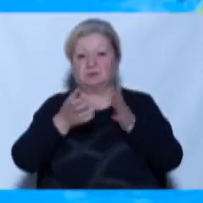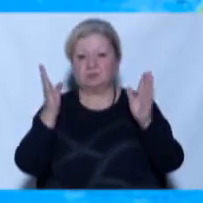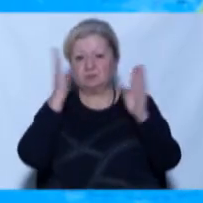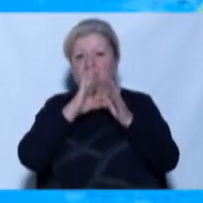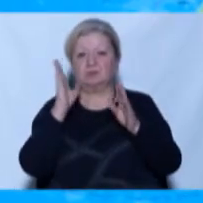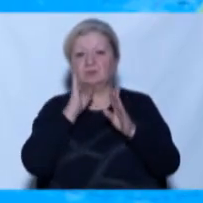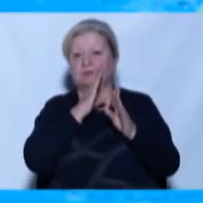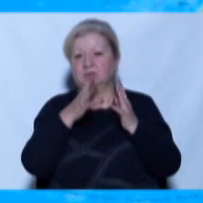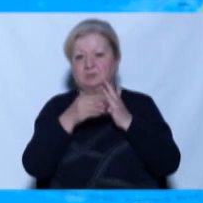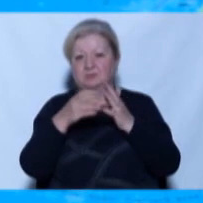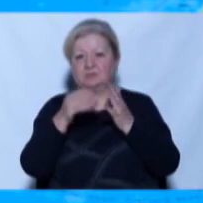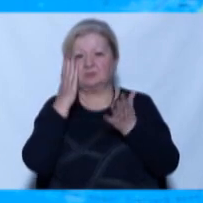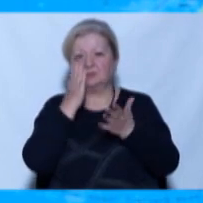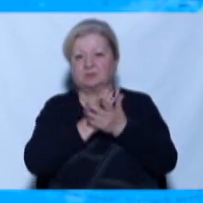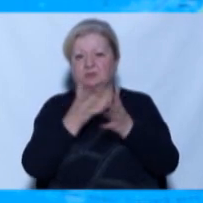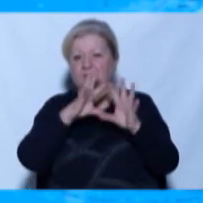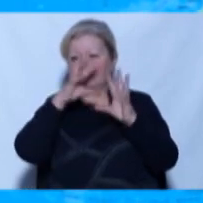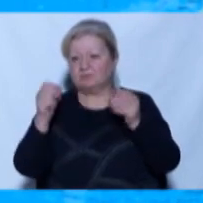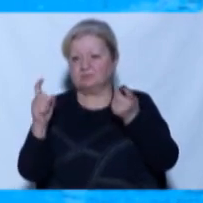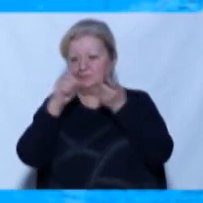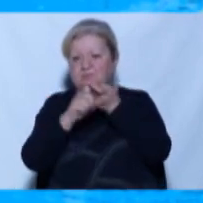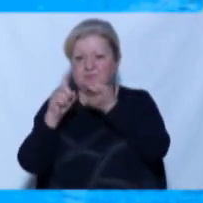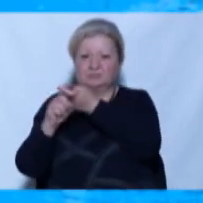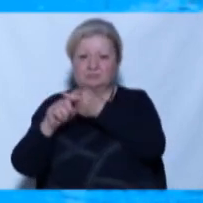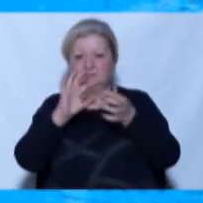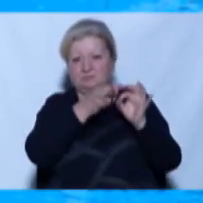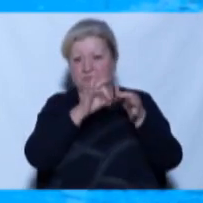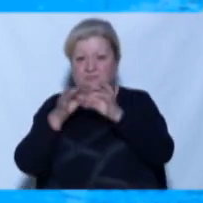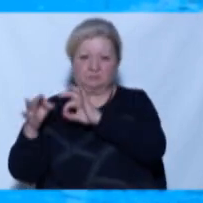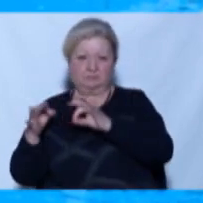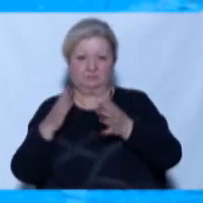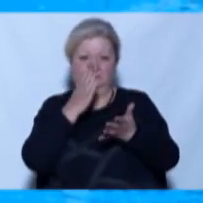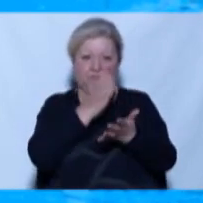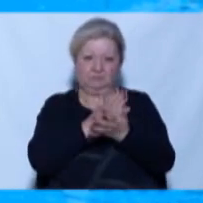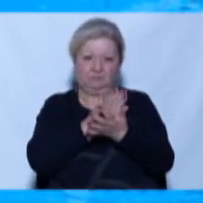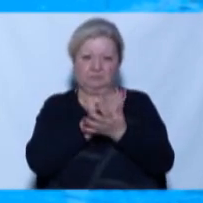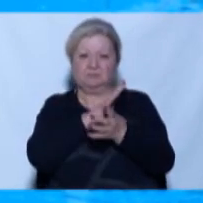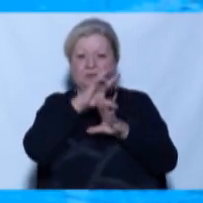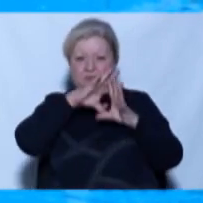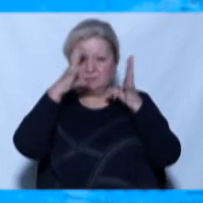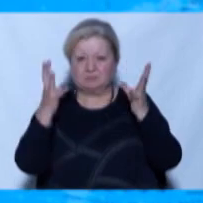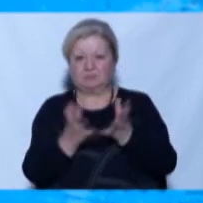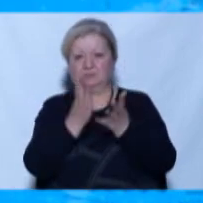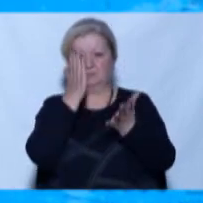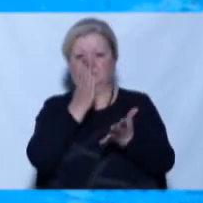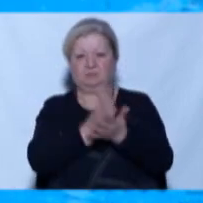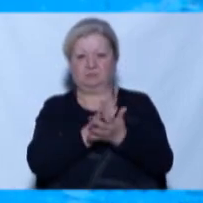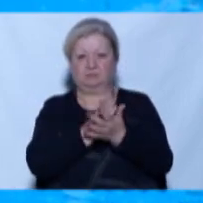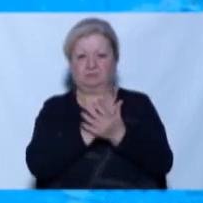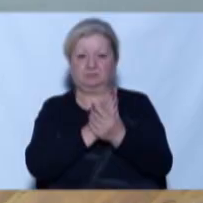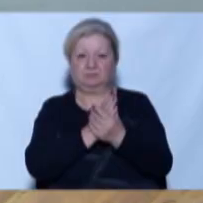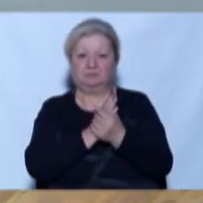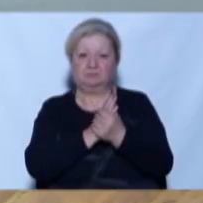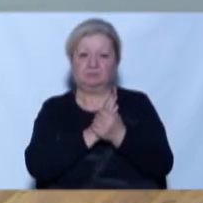მრავალი უხილავი და ხილული ძაფებით არის ბევრი რამ დაკავშირებული და რომელიც ერთ მთლიანობას ქმნის და ჰარმონიას